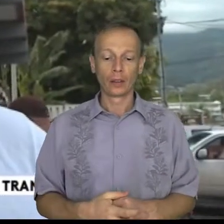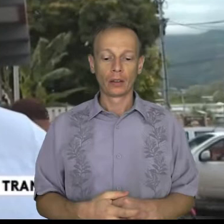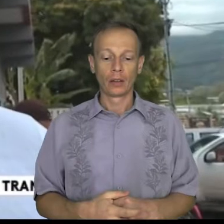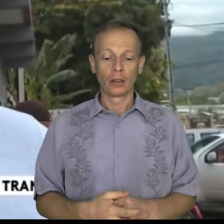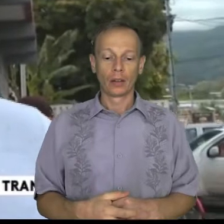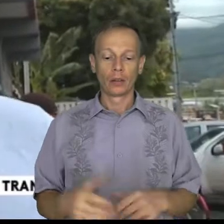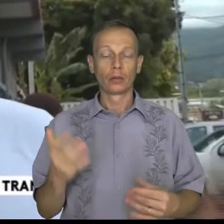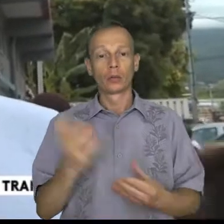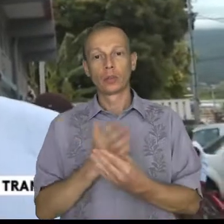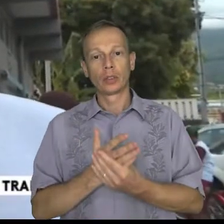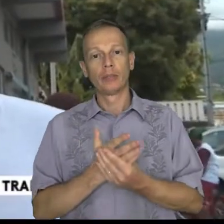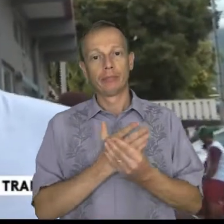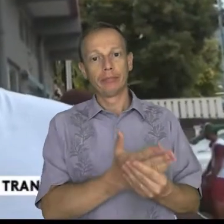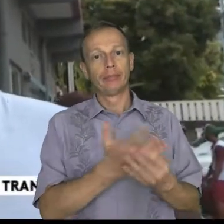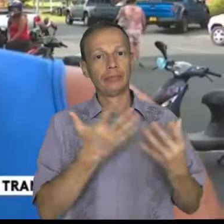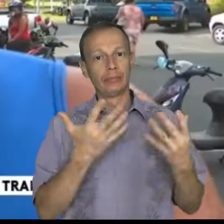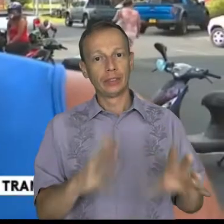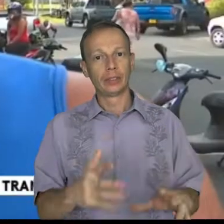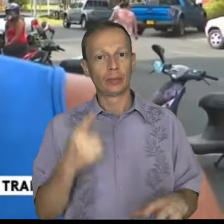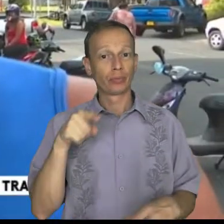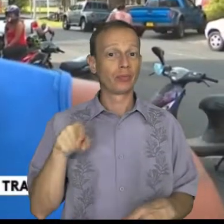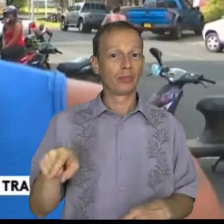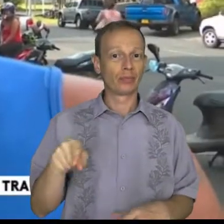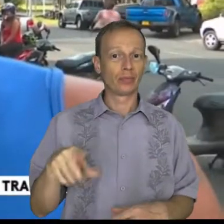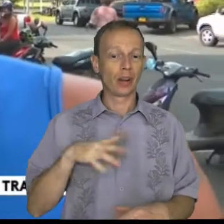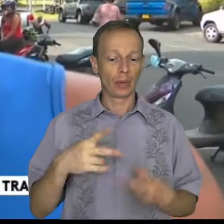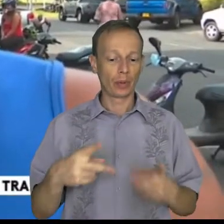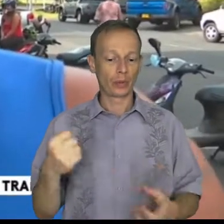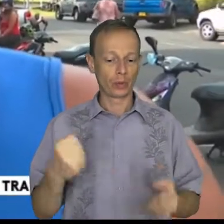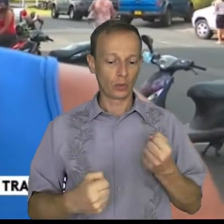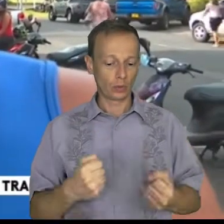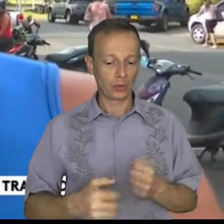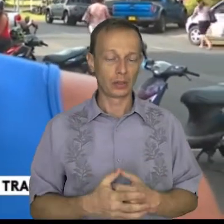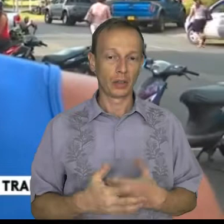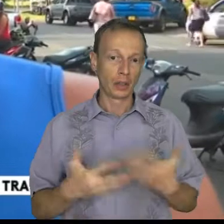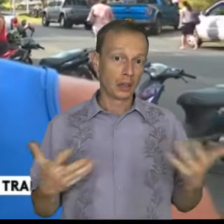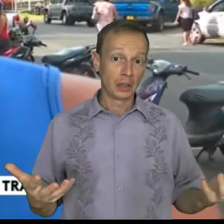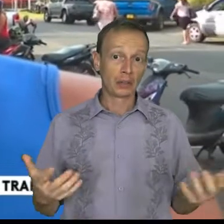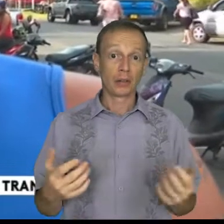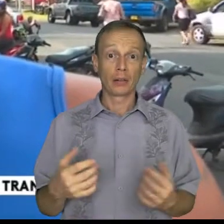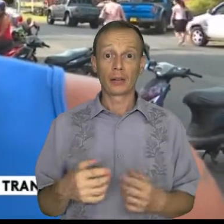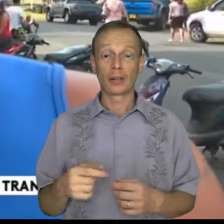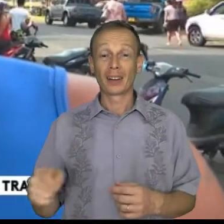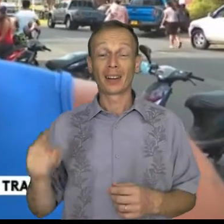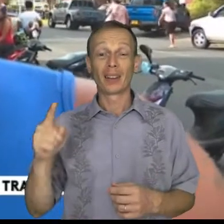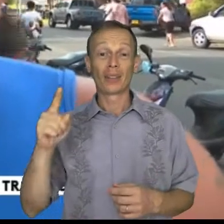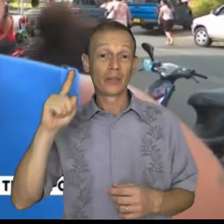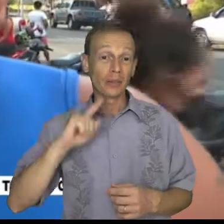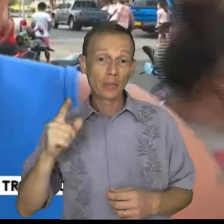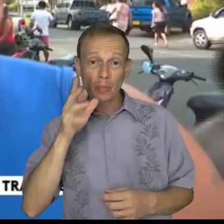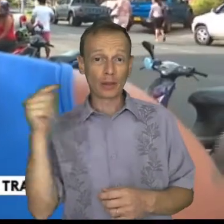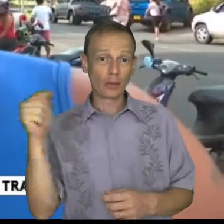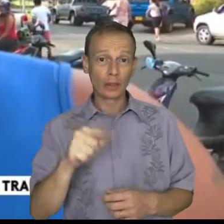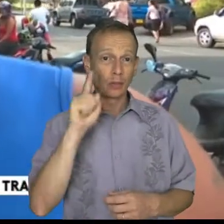liste? Ouais, je pense. J'ai déposé son dossier pour avoir son permis de conduire. Voilà.